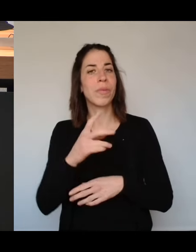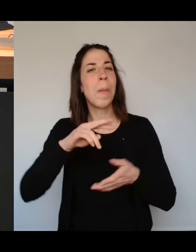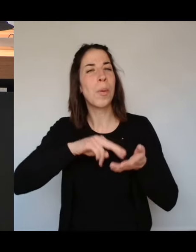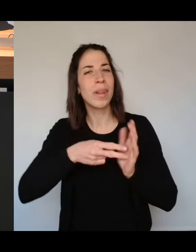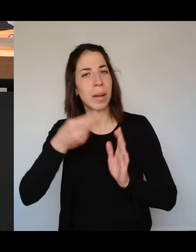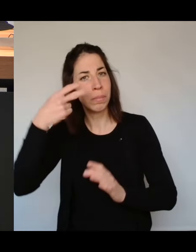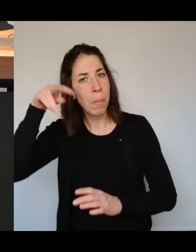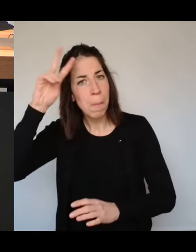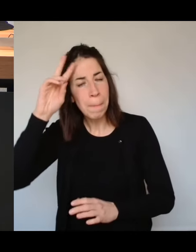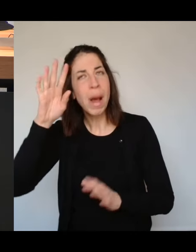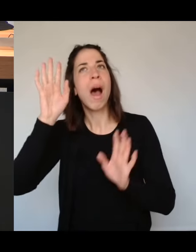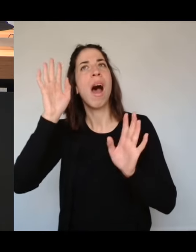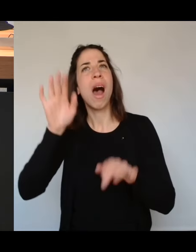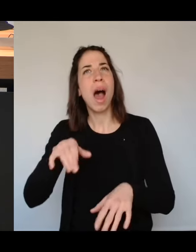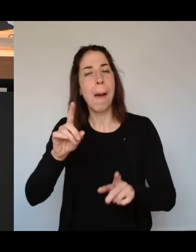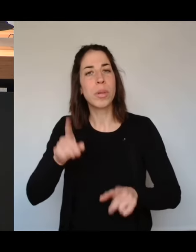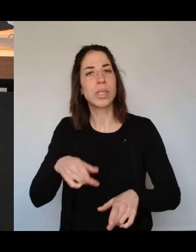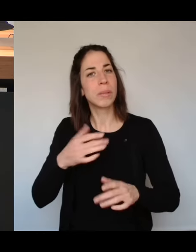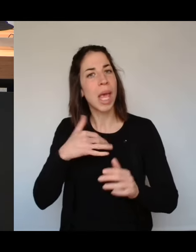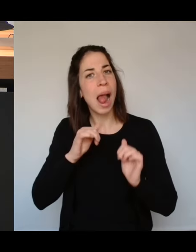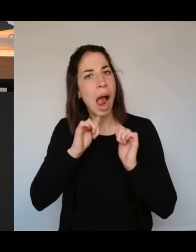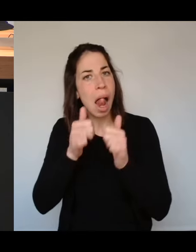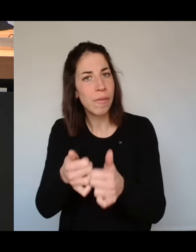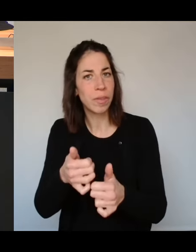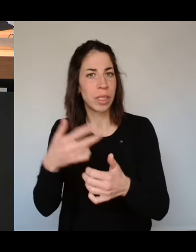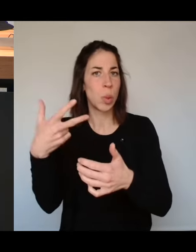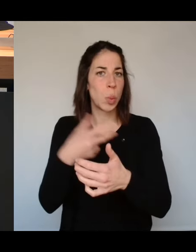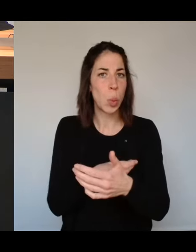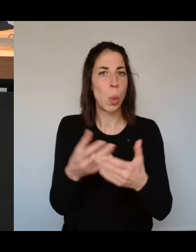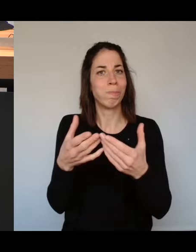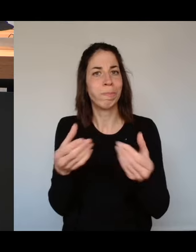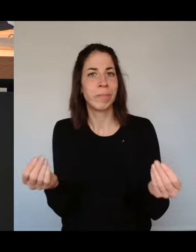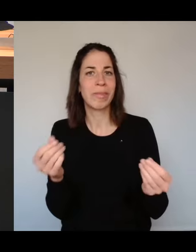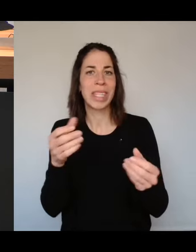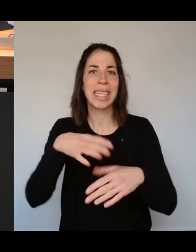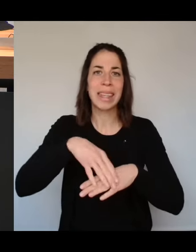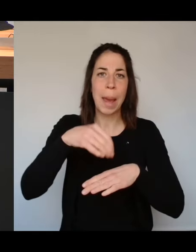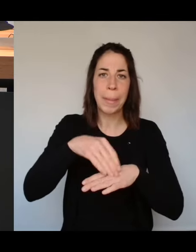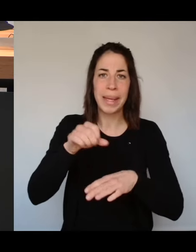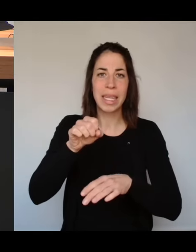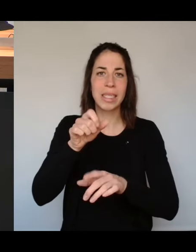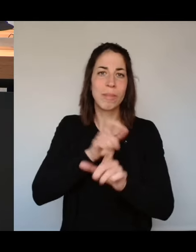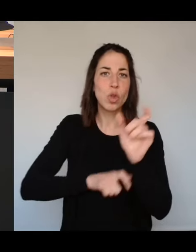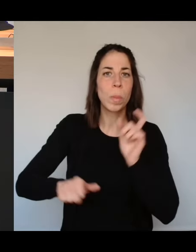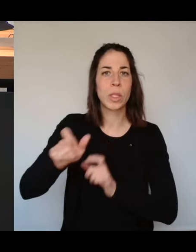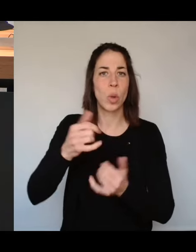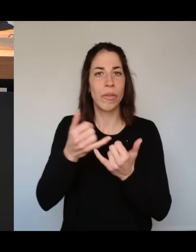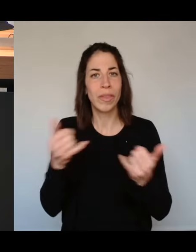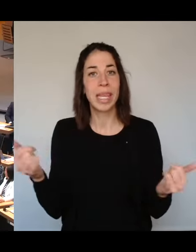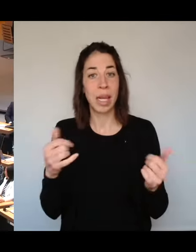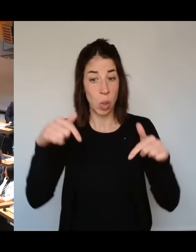oder eben Substitutionstherapie. Und lieber Senat, davon braucht es heute noch dringend mehr.